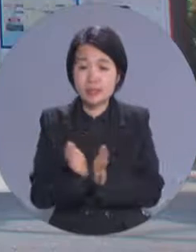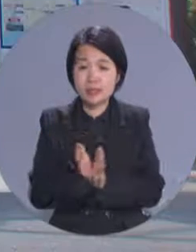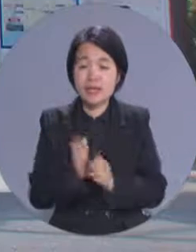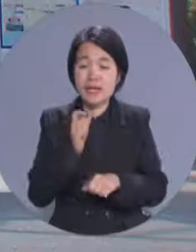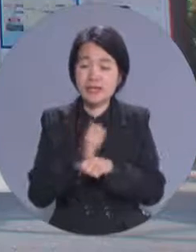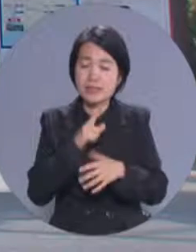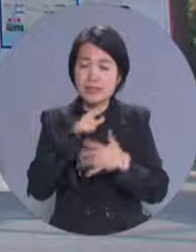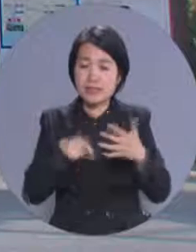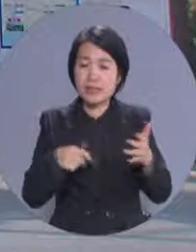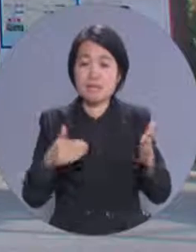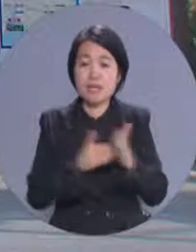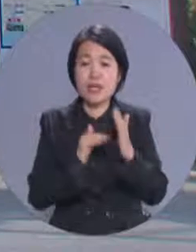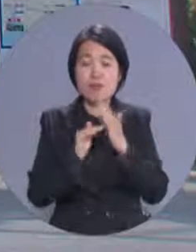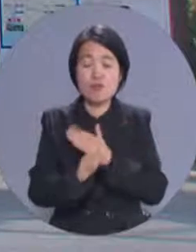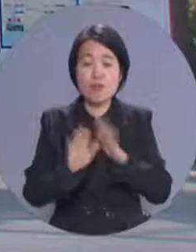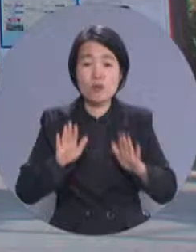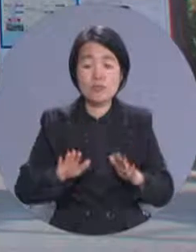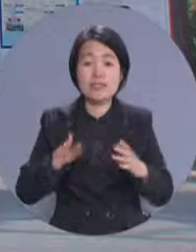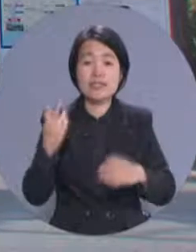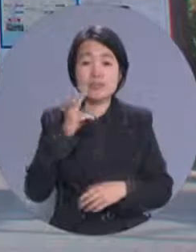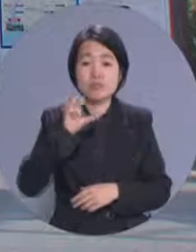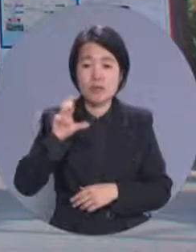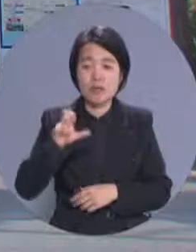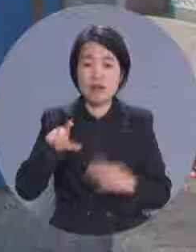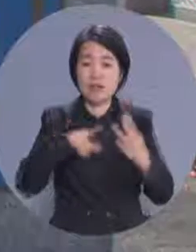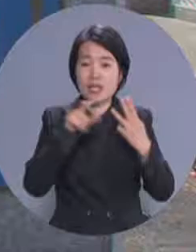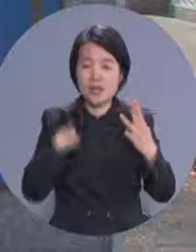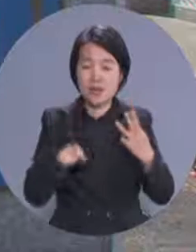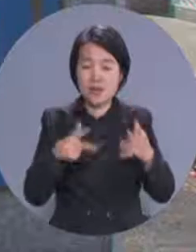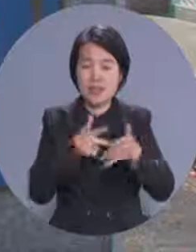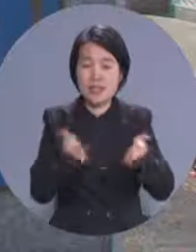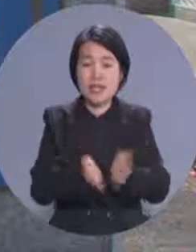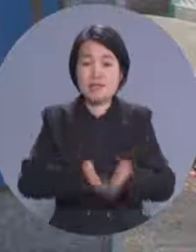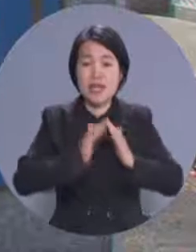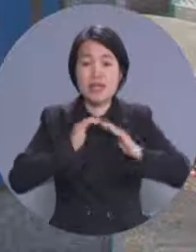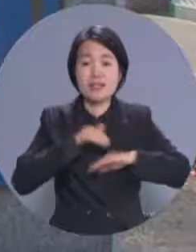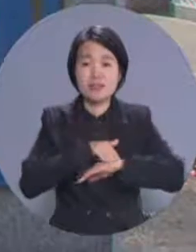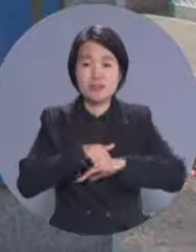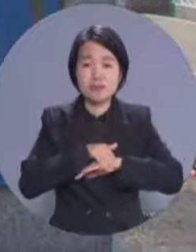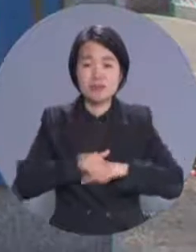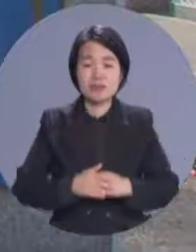행정 절차를 거쳐 오는 2025년 3월 재단을 설립할 계획입니다.